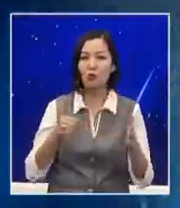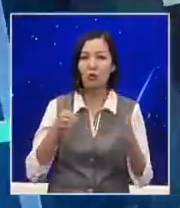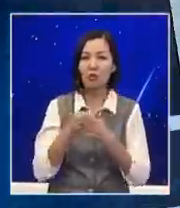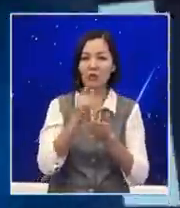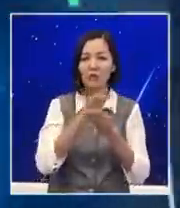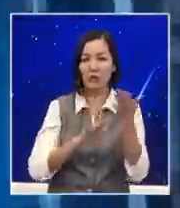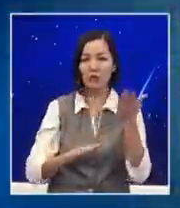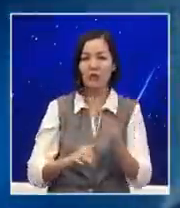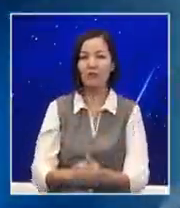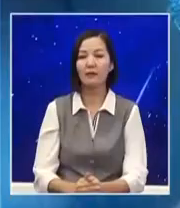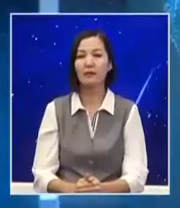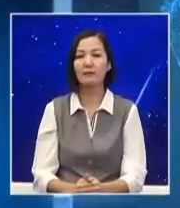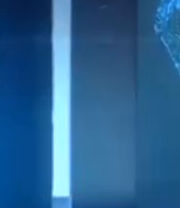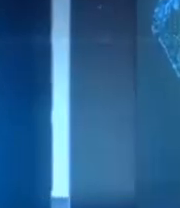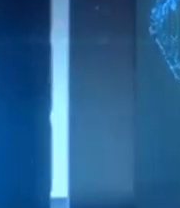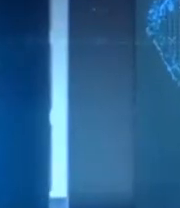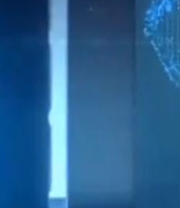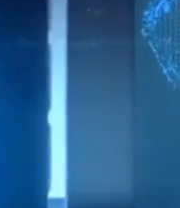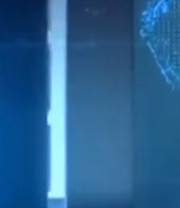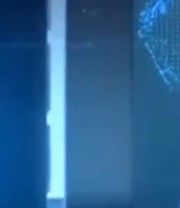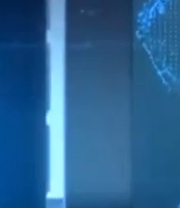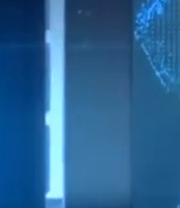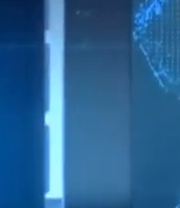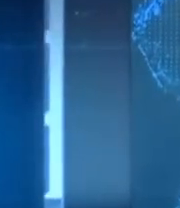Жарқын Нұрланұлы, Ғабит Қабдырахманов, Жетісу телеарнасы.